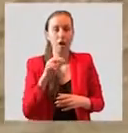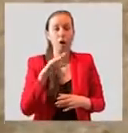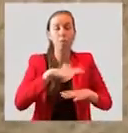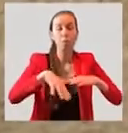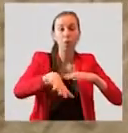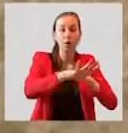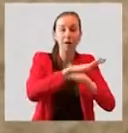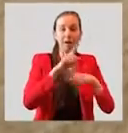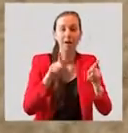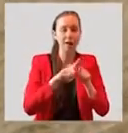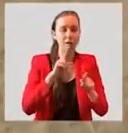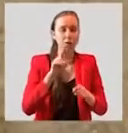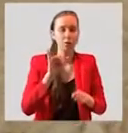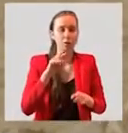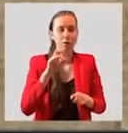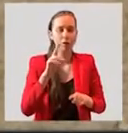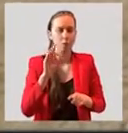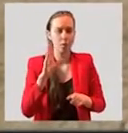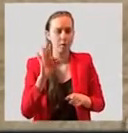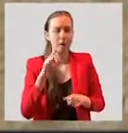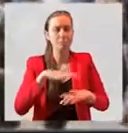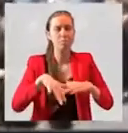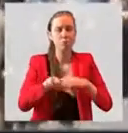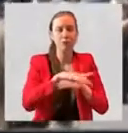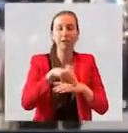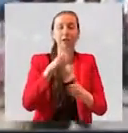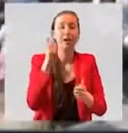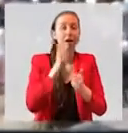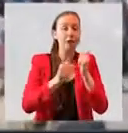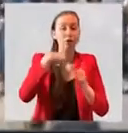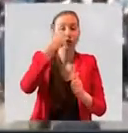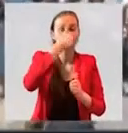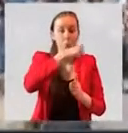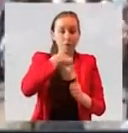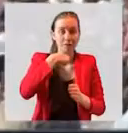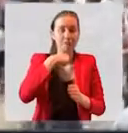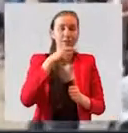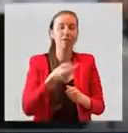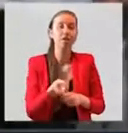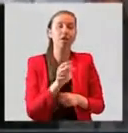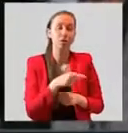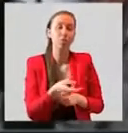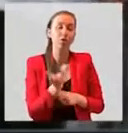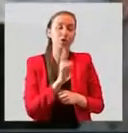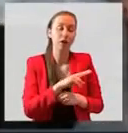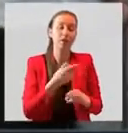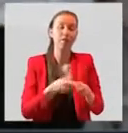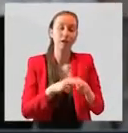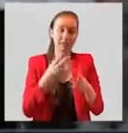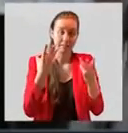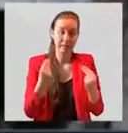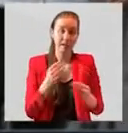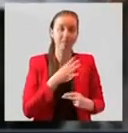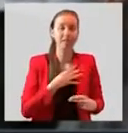Прохоровское поле под Белгородом. Сродни оно Куликову полю, полю под Бородиным. Каждый год, по традиции,